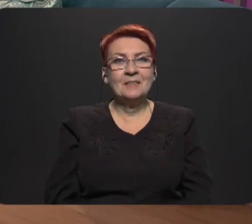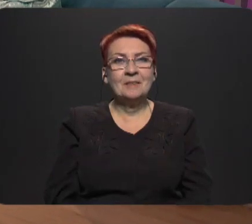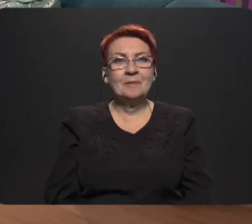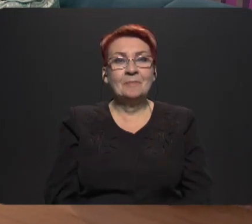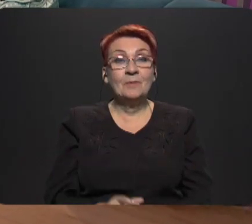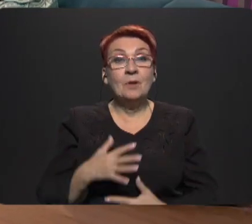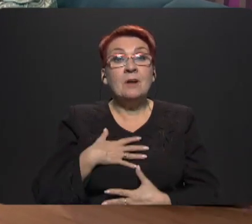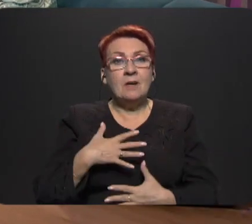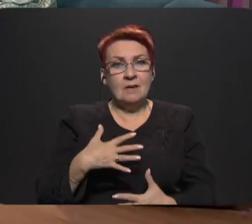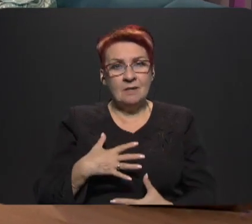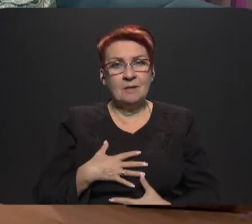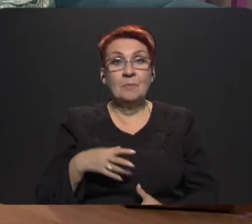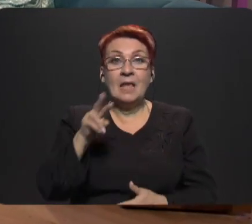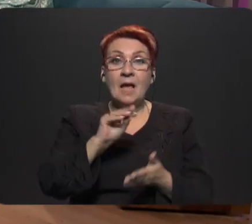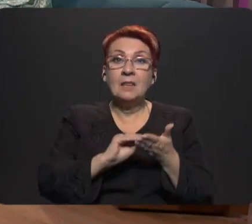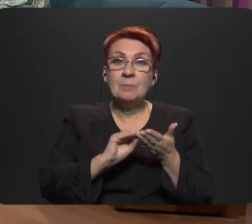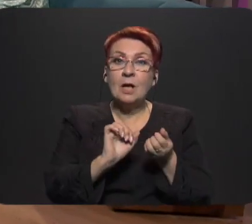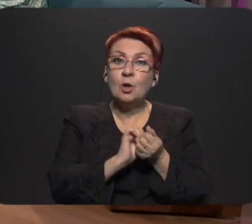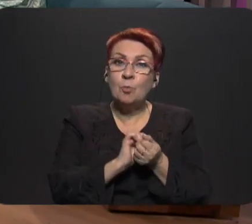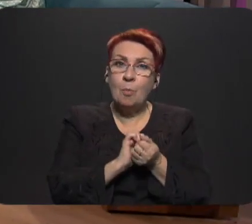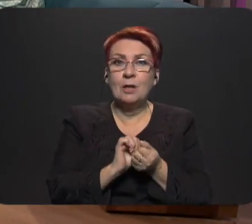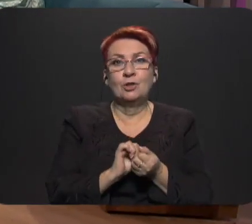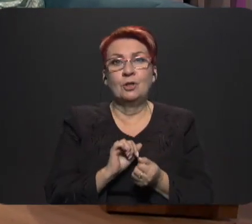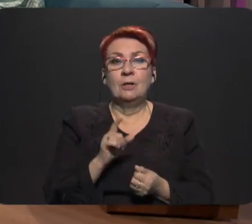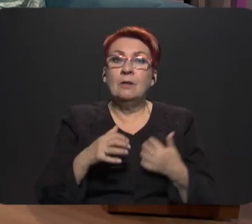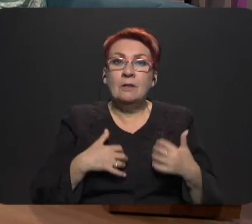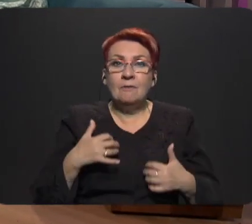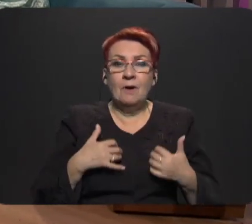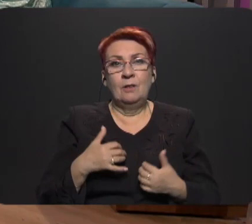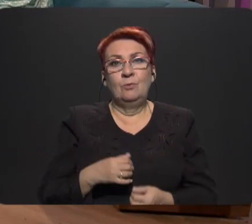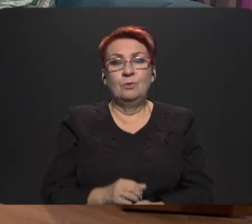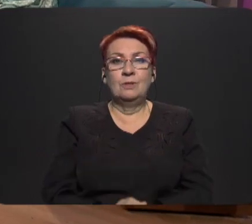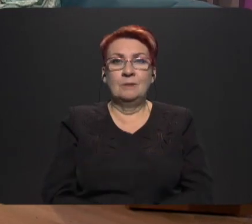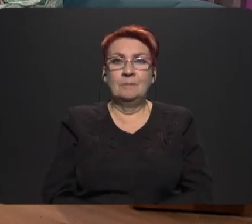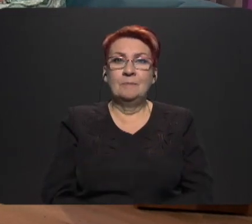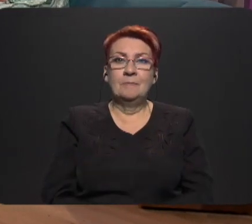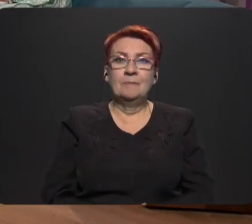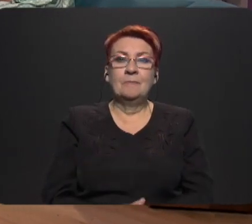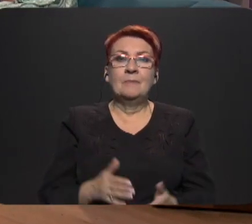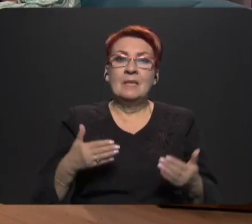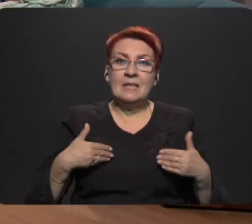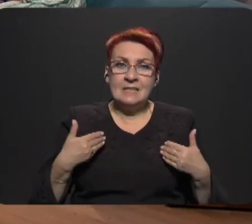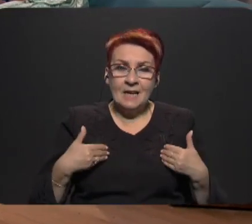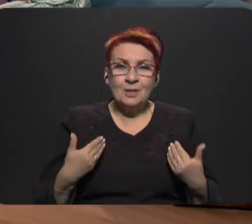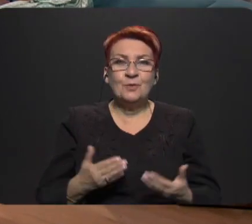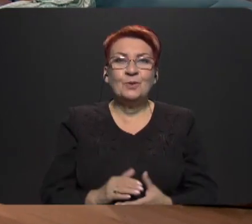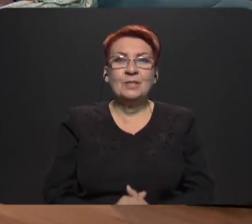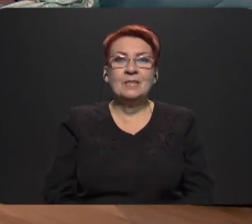Я тут его записал на бумажку, чтобы прочесть и чтобы было все нормально. Здравствуйте, ведущий батюшка.